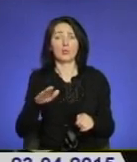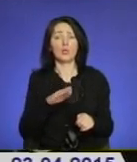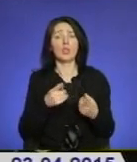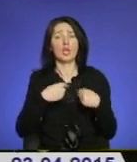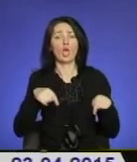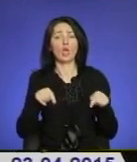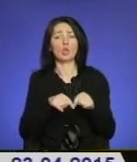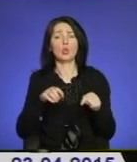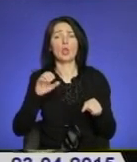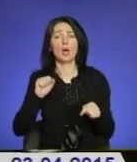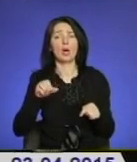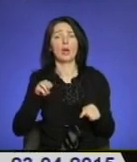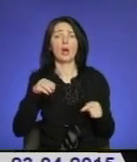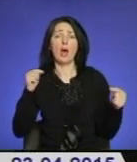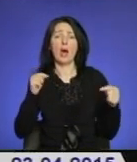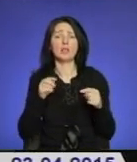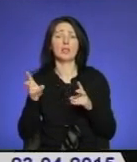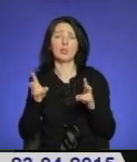зони антитерористичної операції.